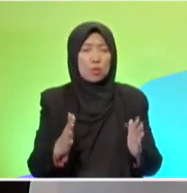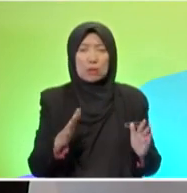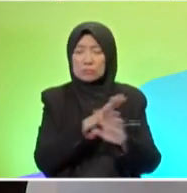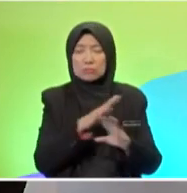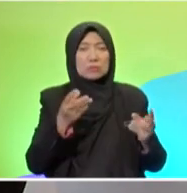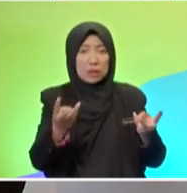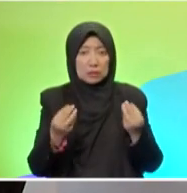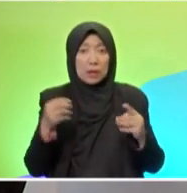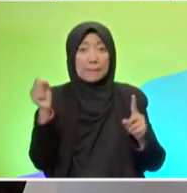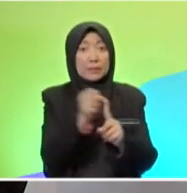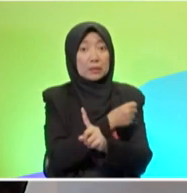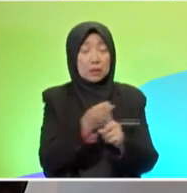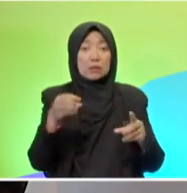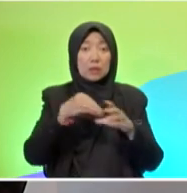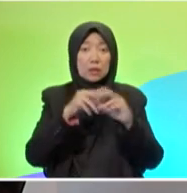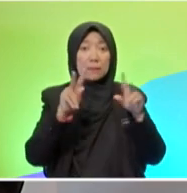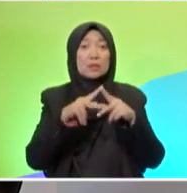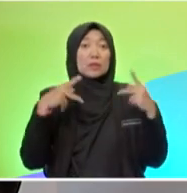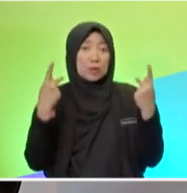Oke kalau contoh